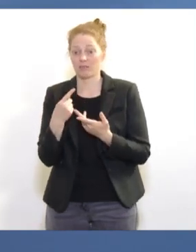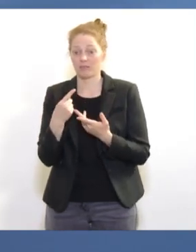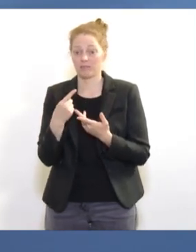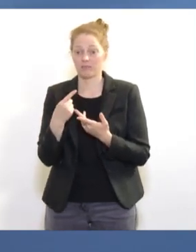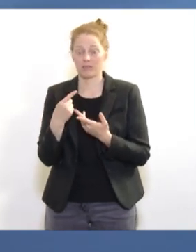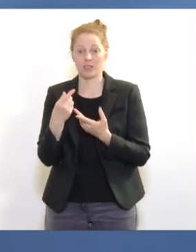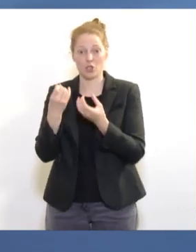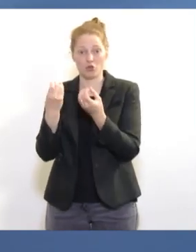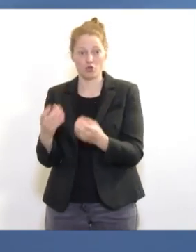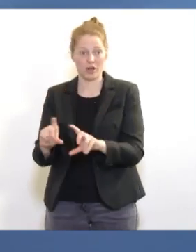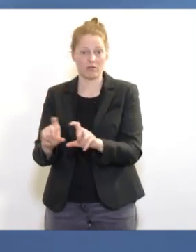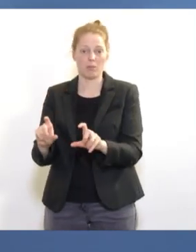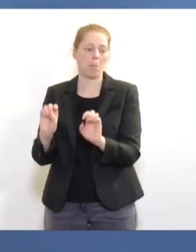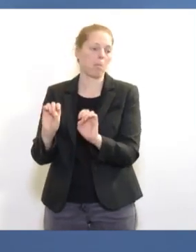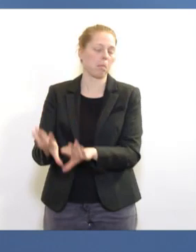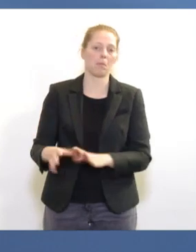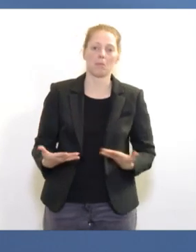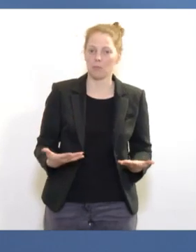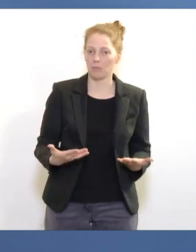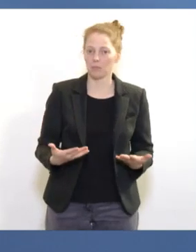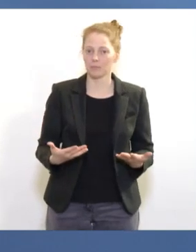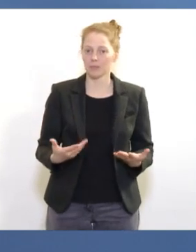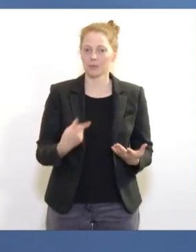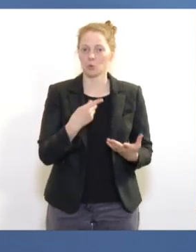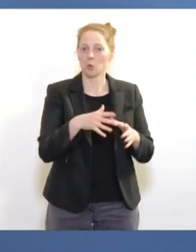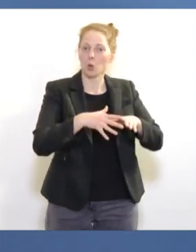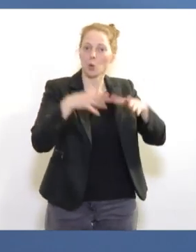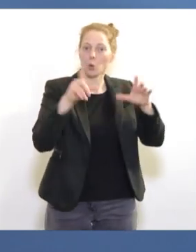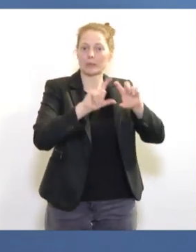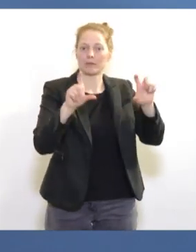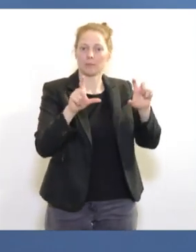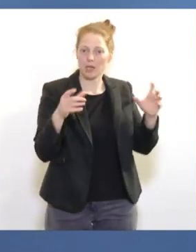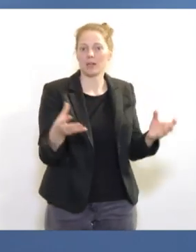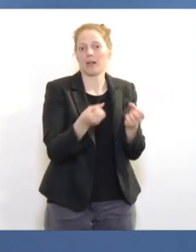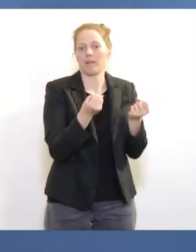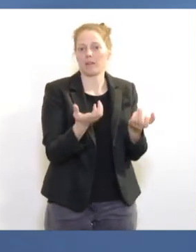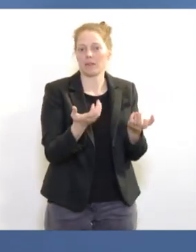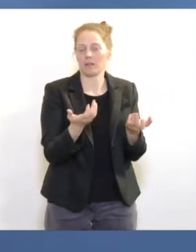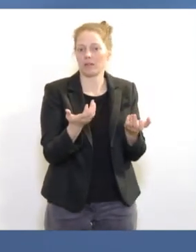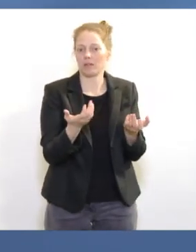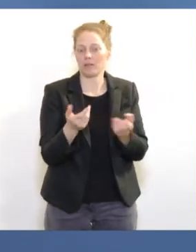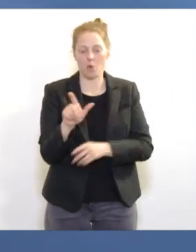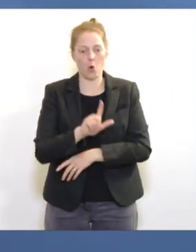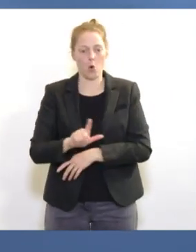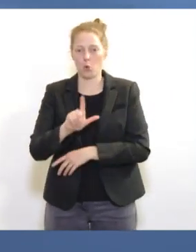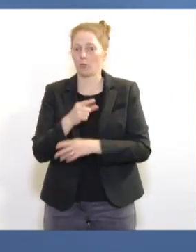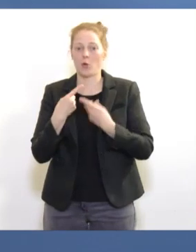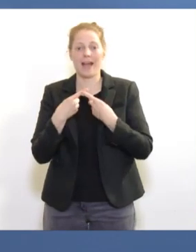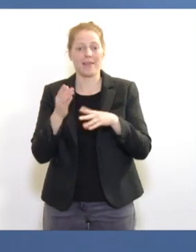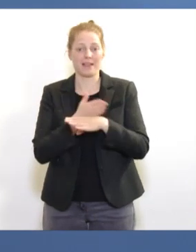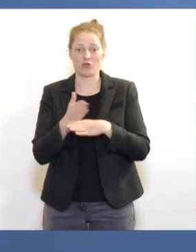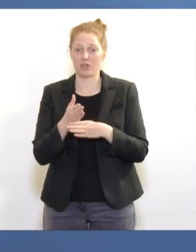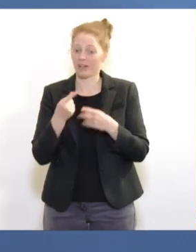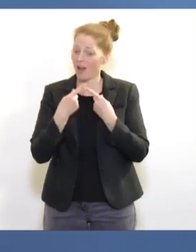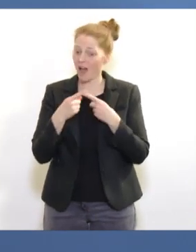schweren Futtigungen los, für das just die Groß können evaluieren. Lützeburg hat die Weg nicht